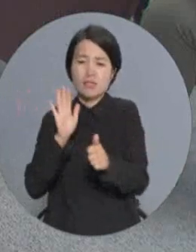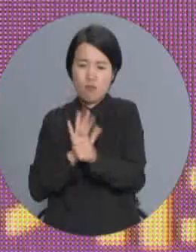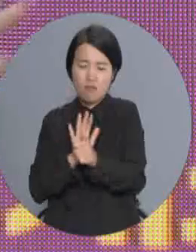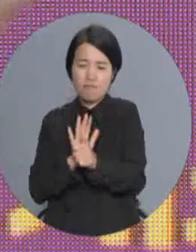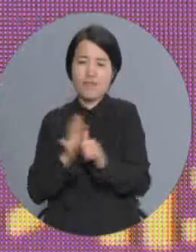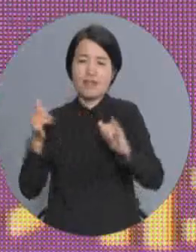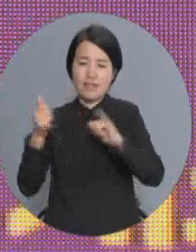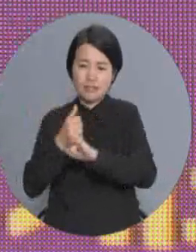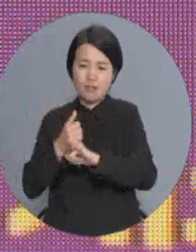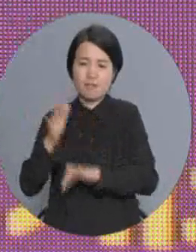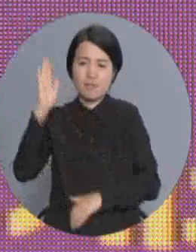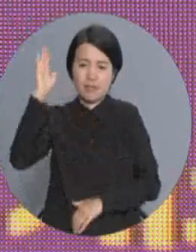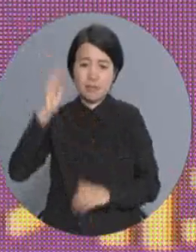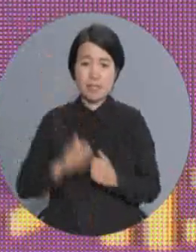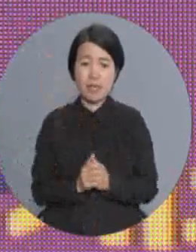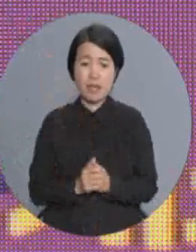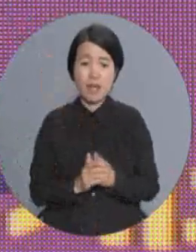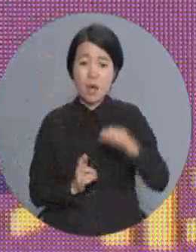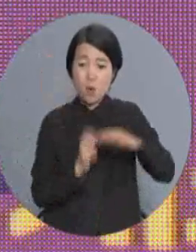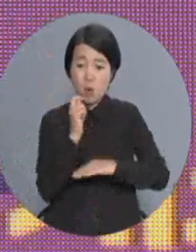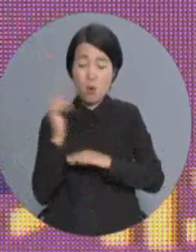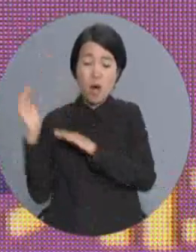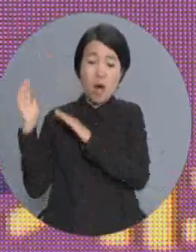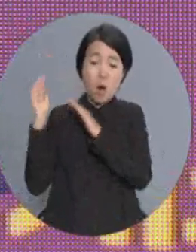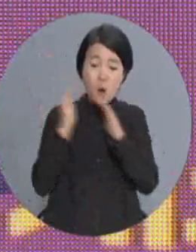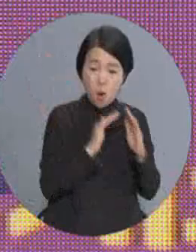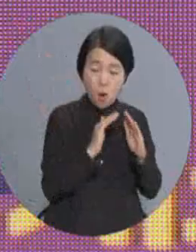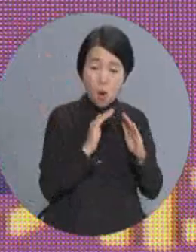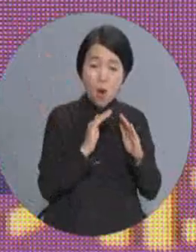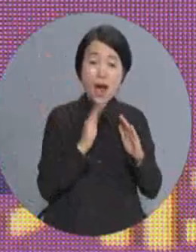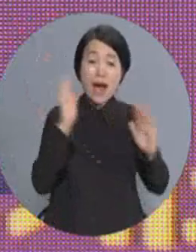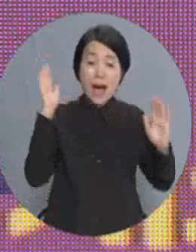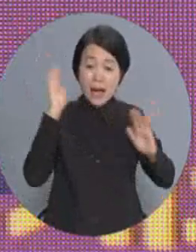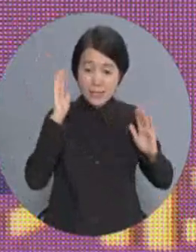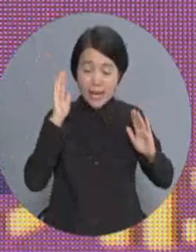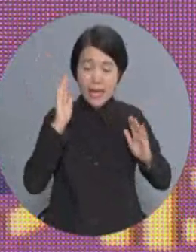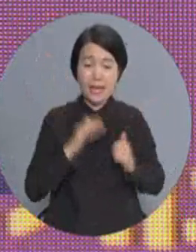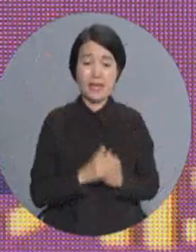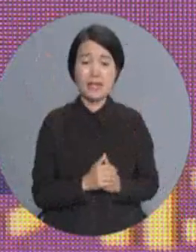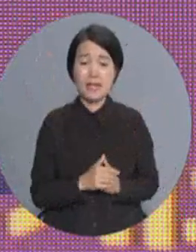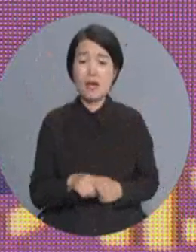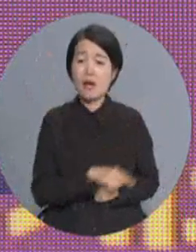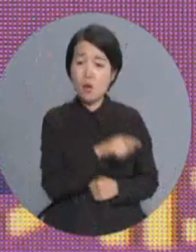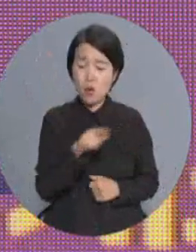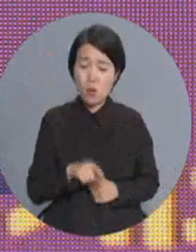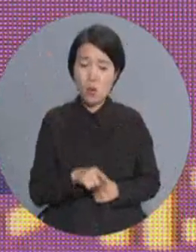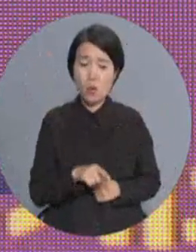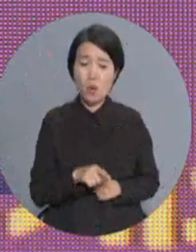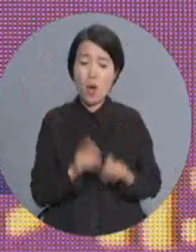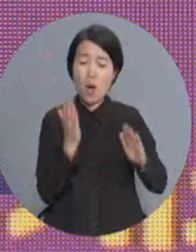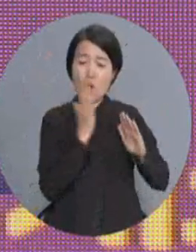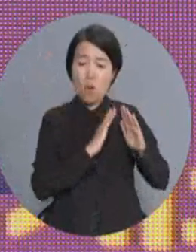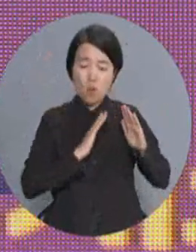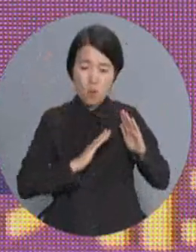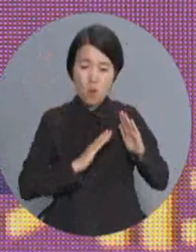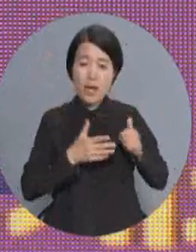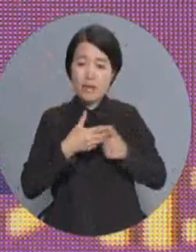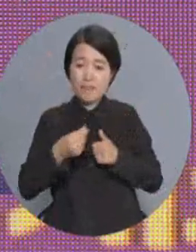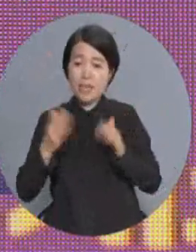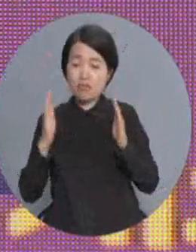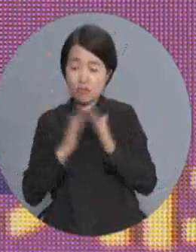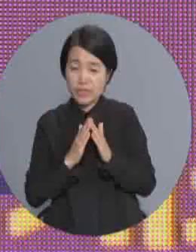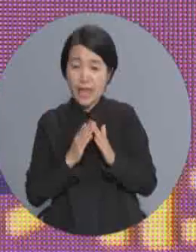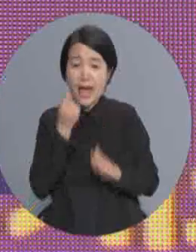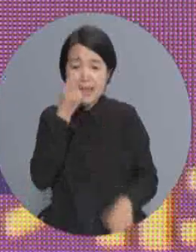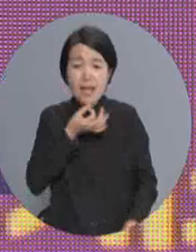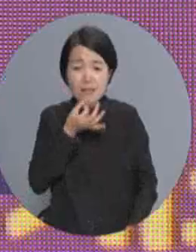약속했습니다. 고흥에 전입을 해서 공부를 하는 학생들에게는 우리 공공형 임대주택, 만